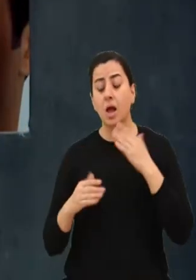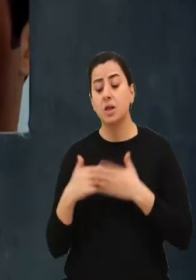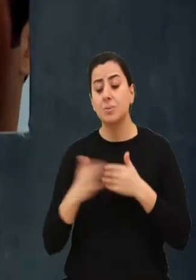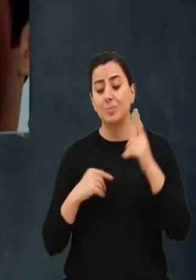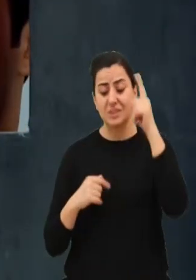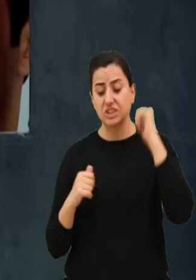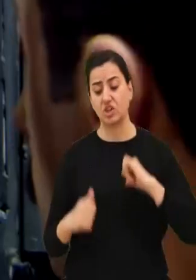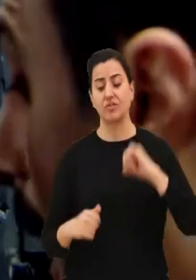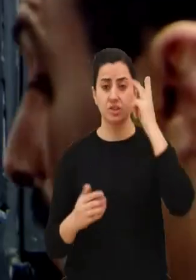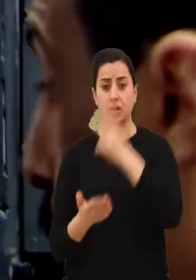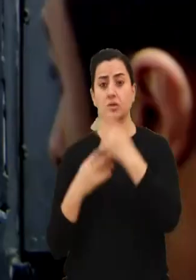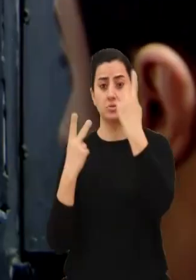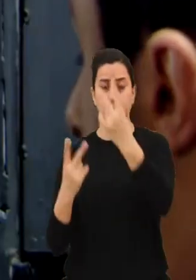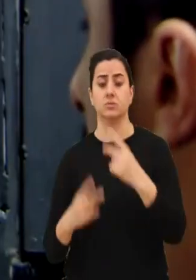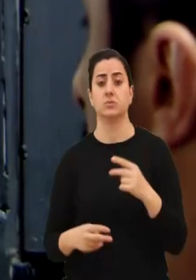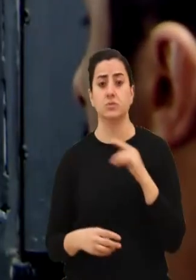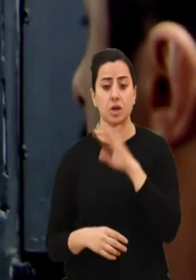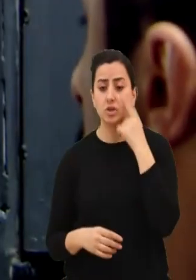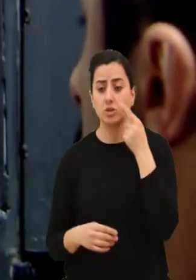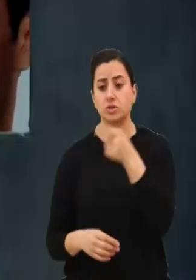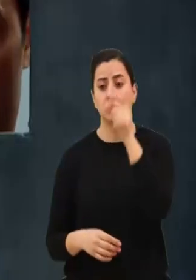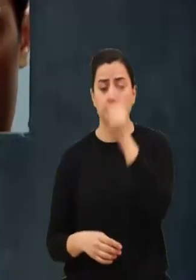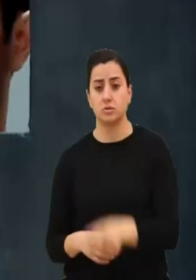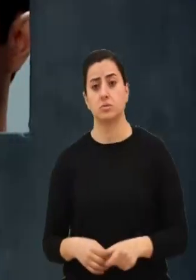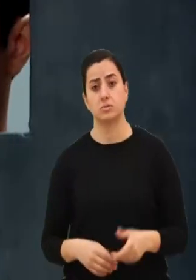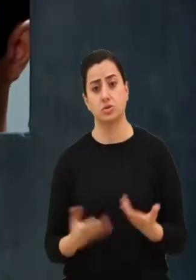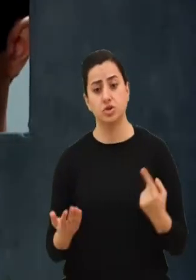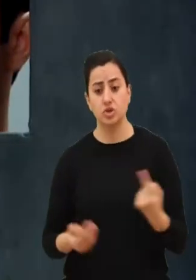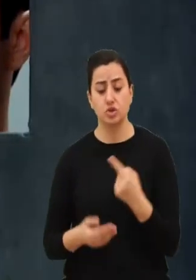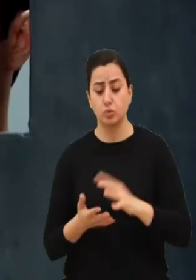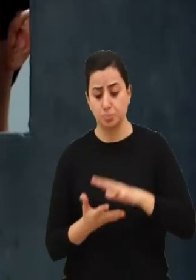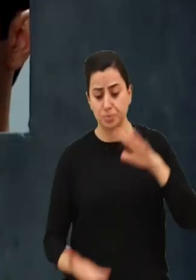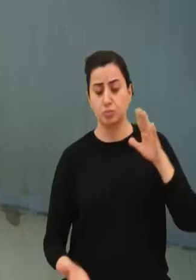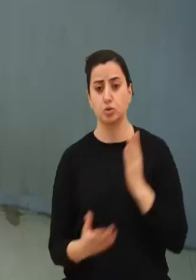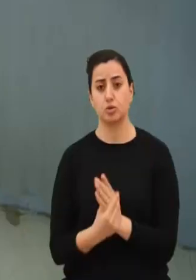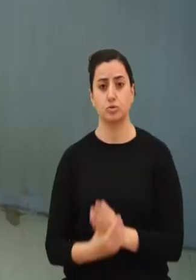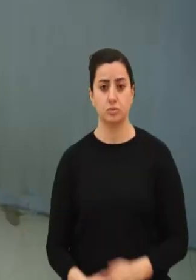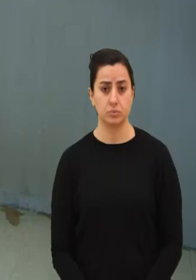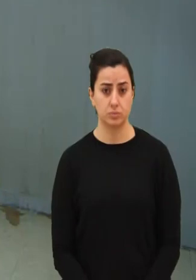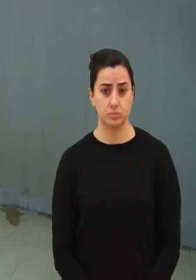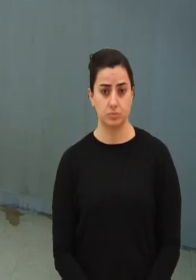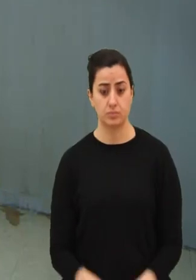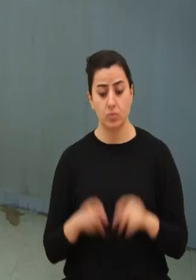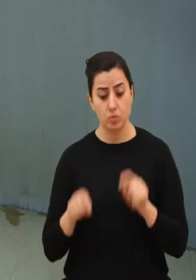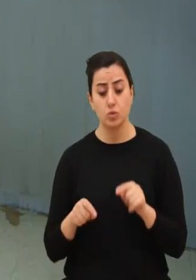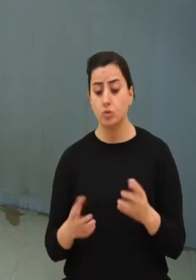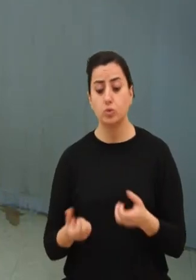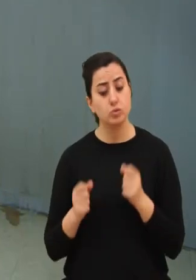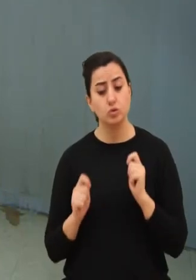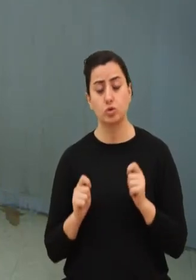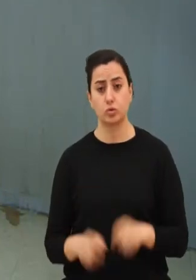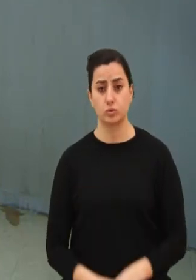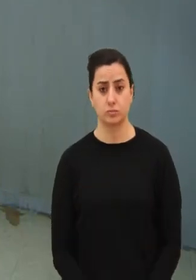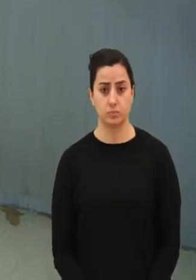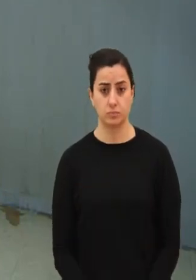karar verecek Pıtık Ali. Ayrıca bütün deliller senin aleyhine ya. Bak, bütün şikayetler birikmiş dosyanda. Bu işten kurtulman açıkçası biraz